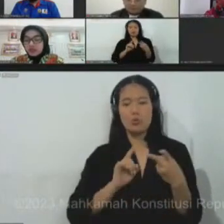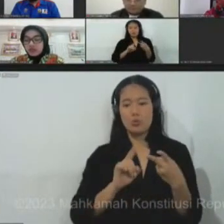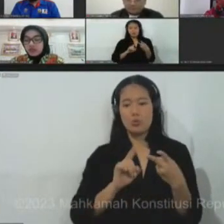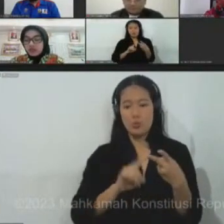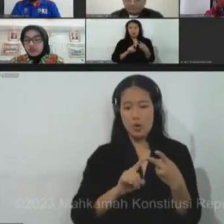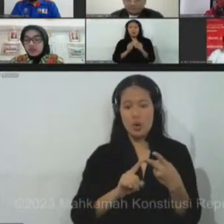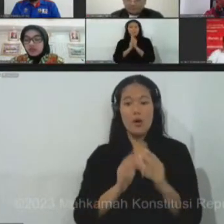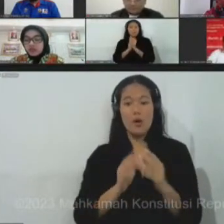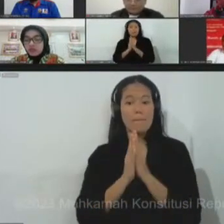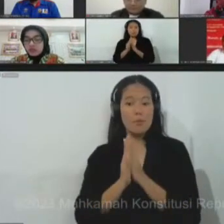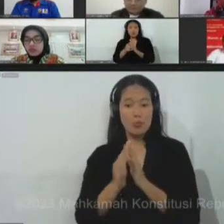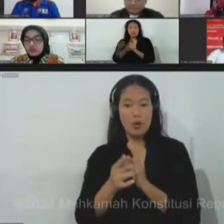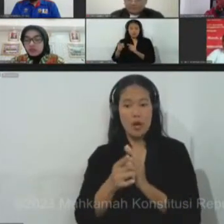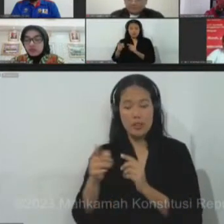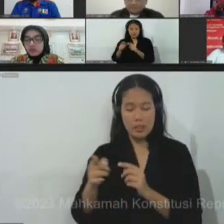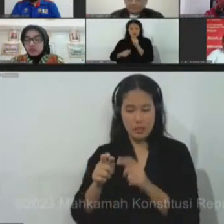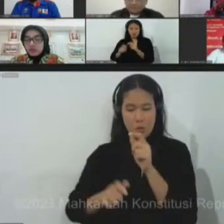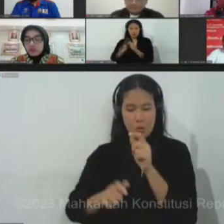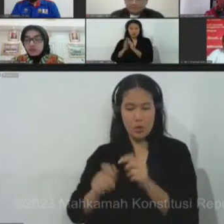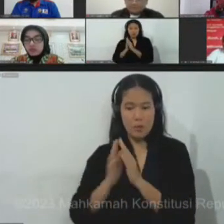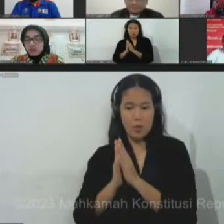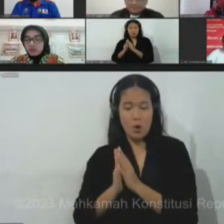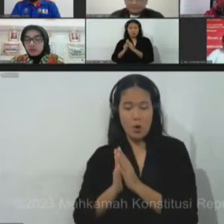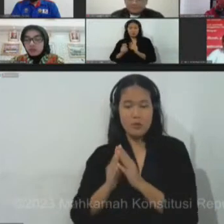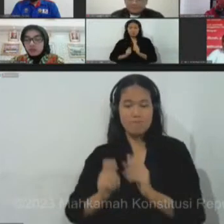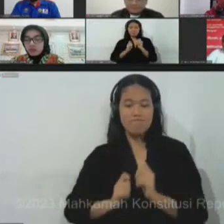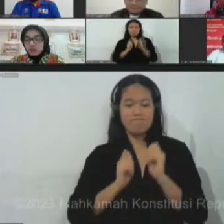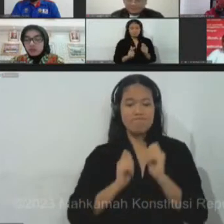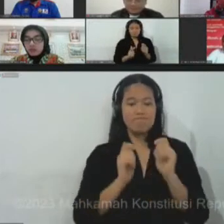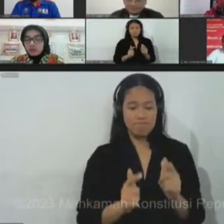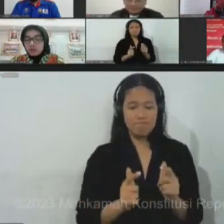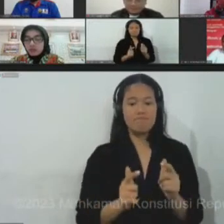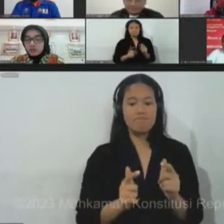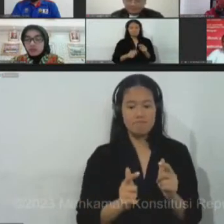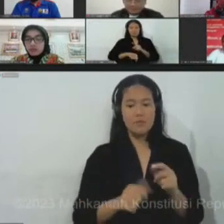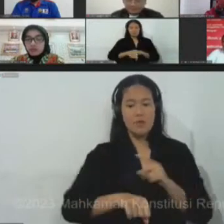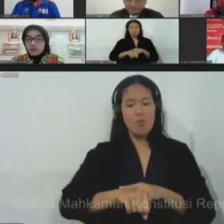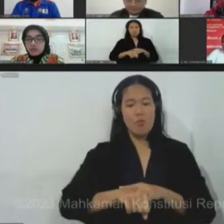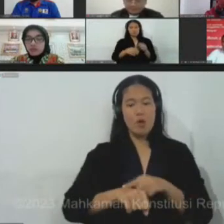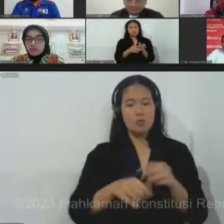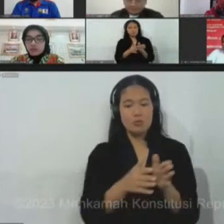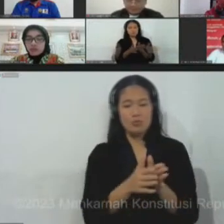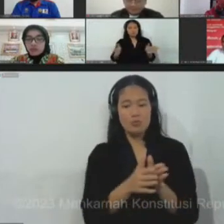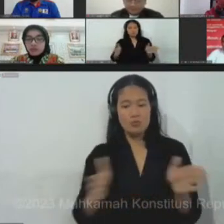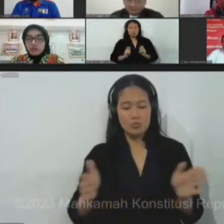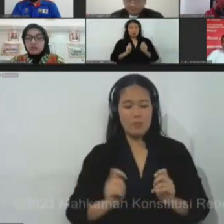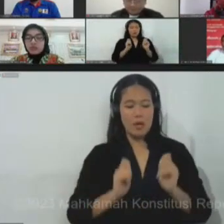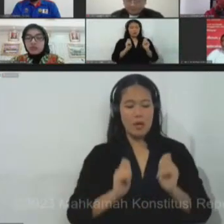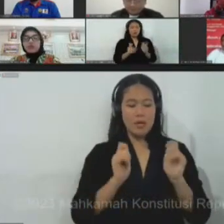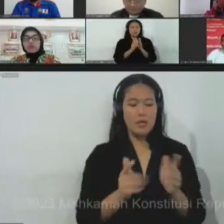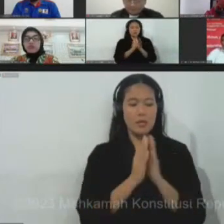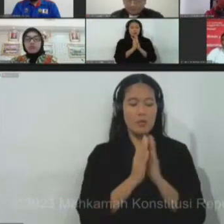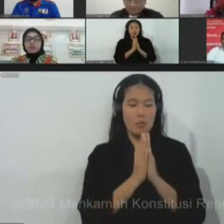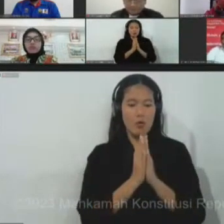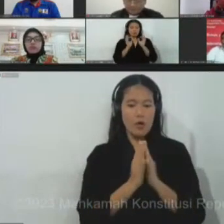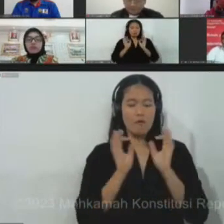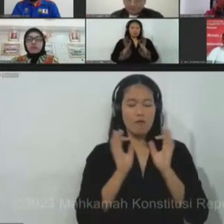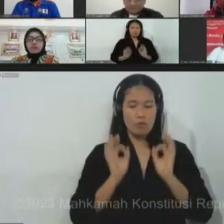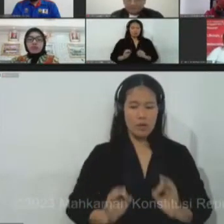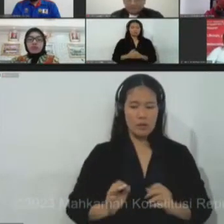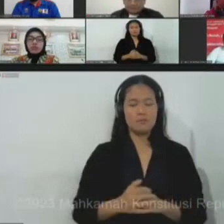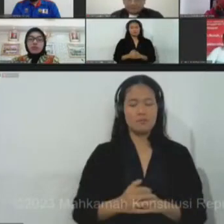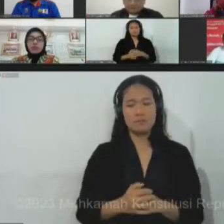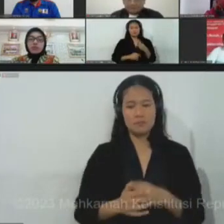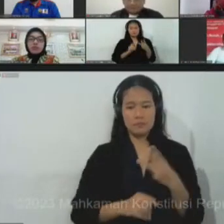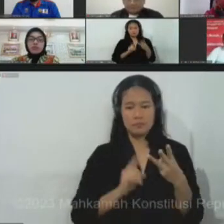pemohon diajukan masih dalam tenggang waktu pengajuan permohonan formil para